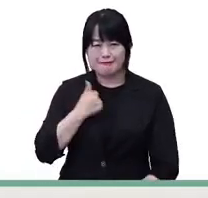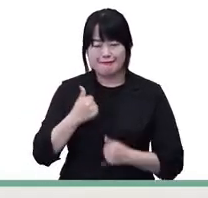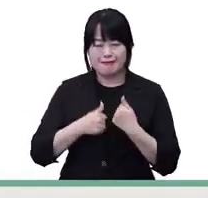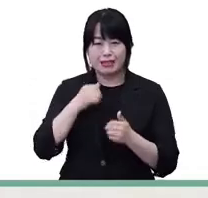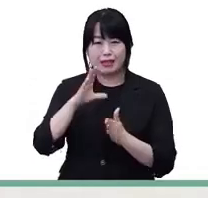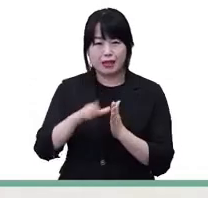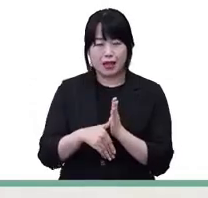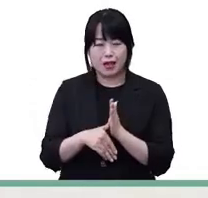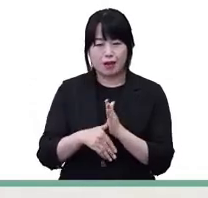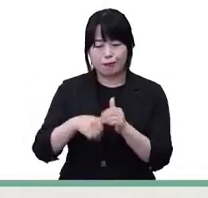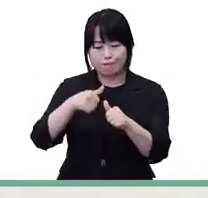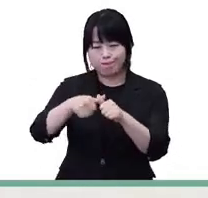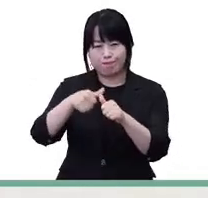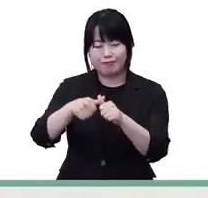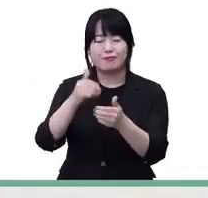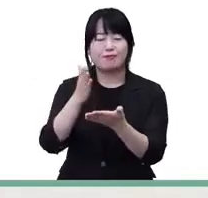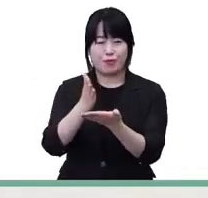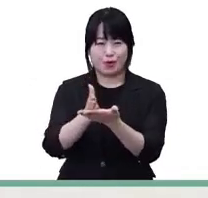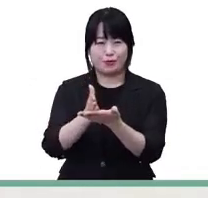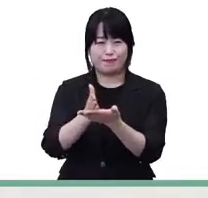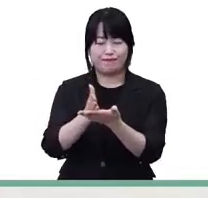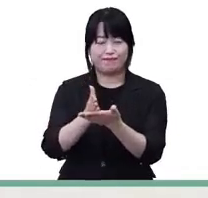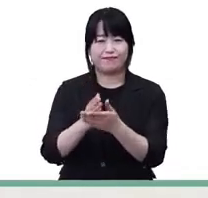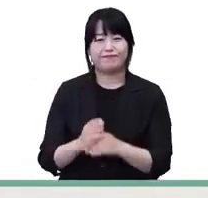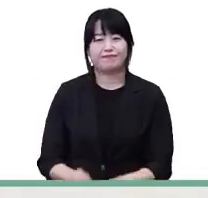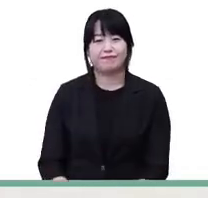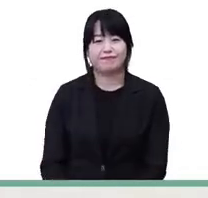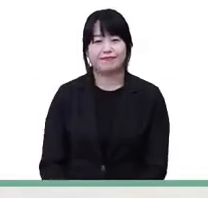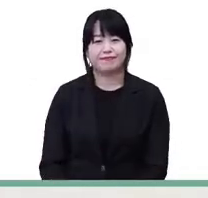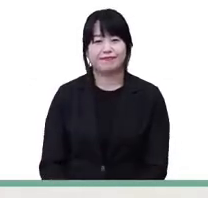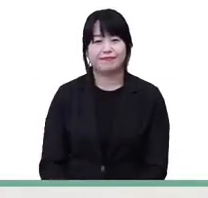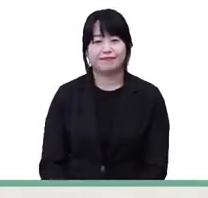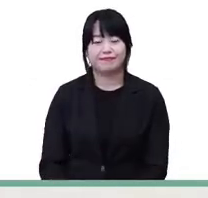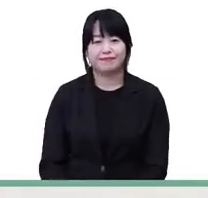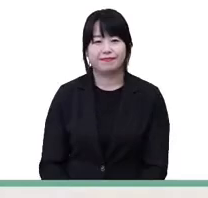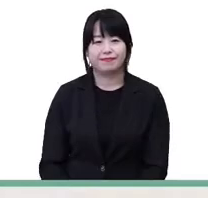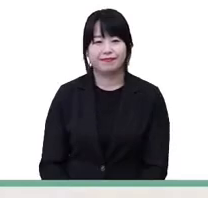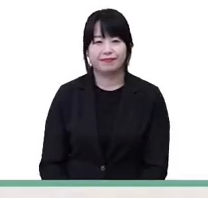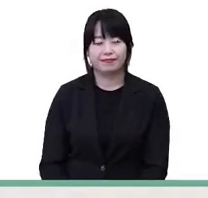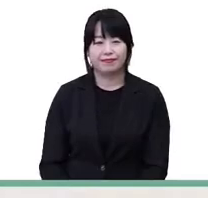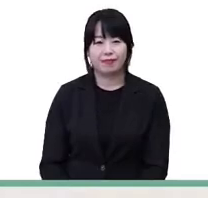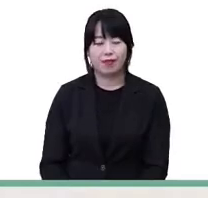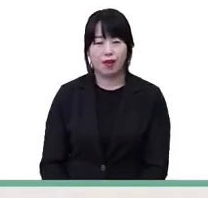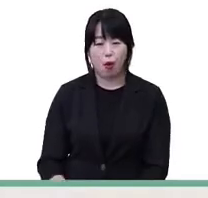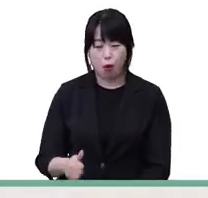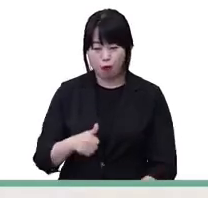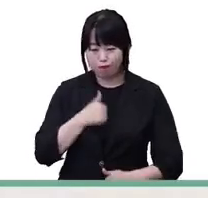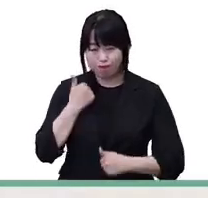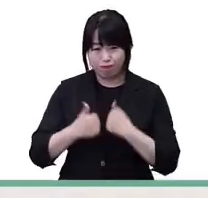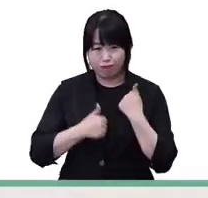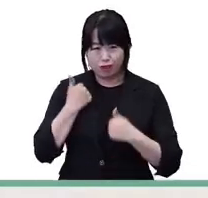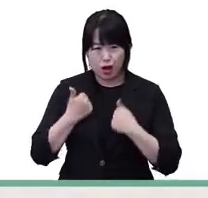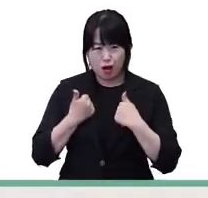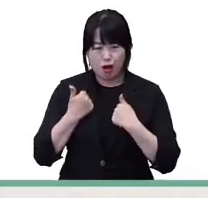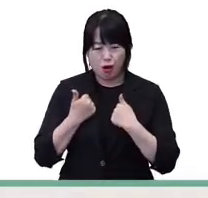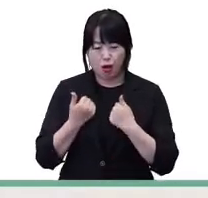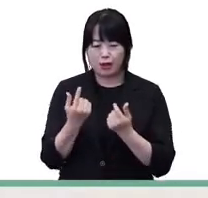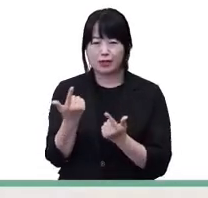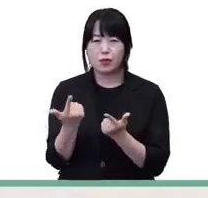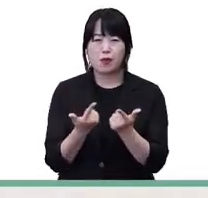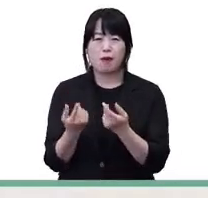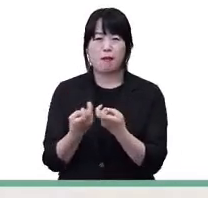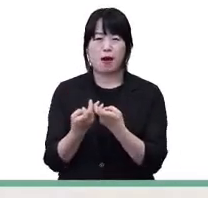아이 귀에는 들리지 않다라는 거 이해해 주시면 좋을 것 같습니다. 그리고 또 분노 조절하는 걸 또 알려줘야